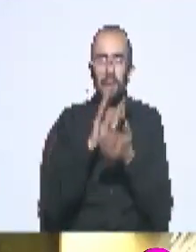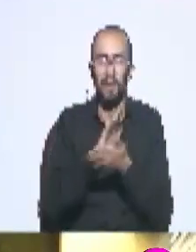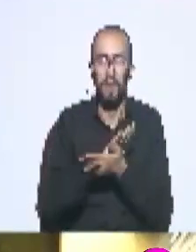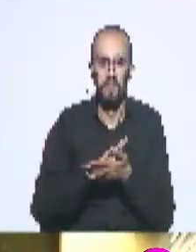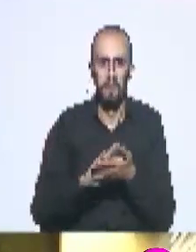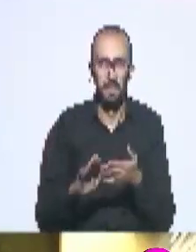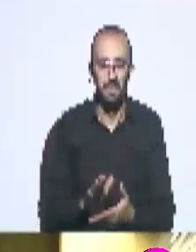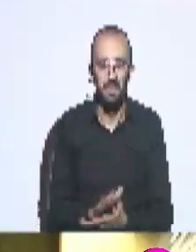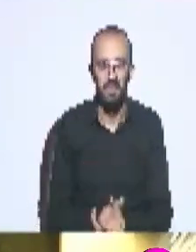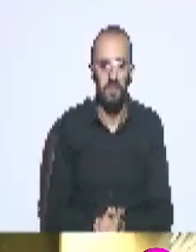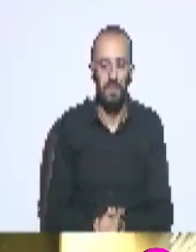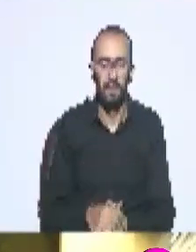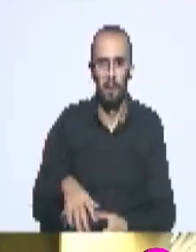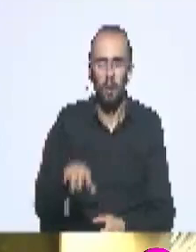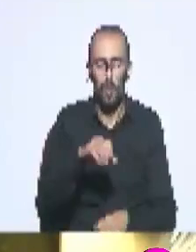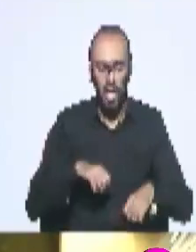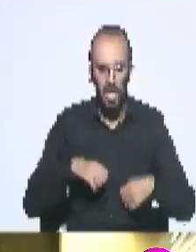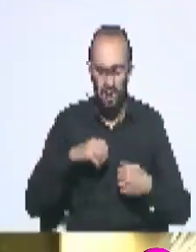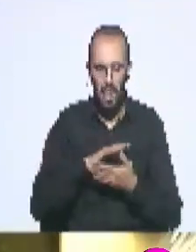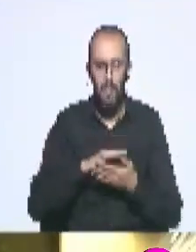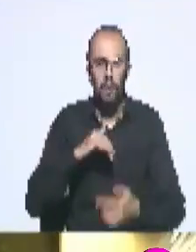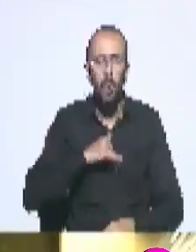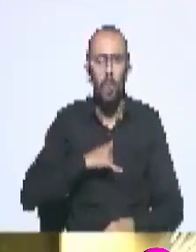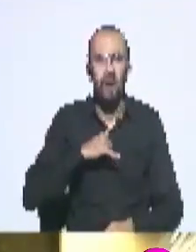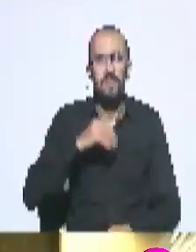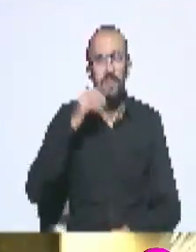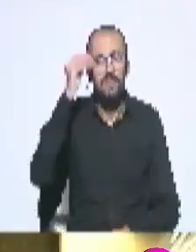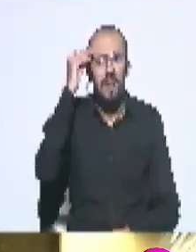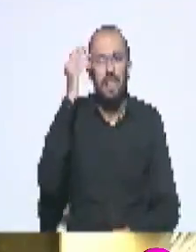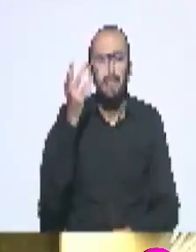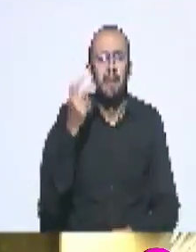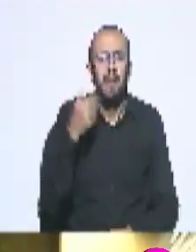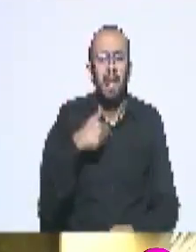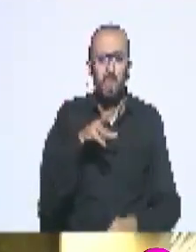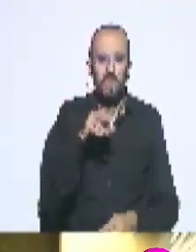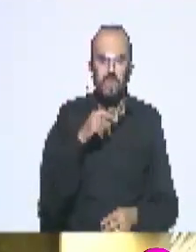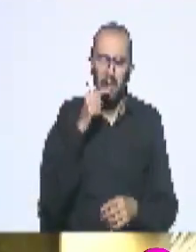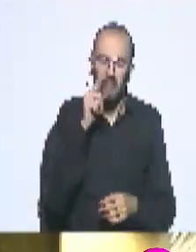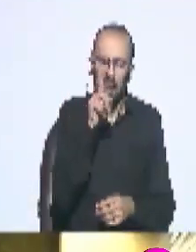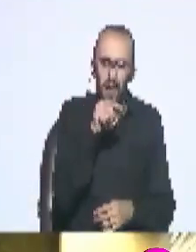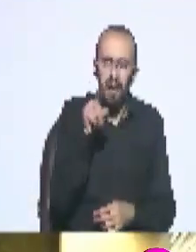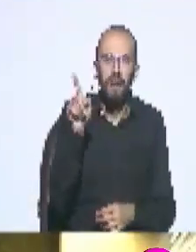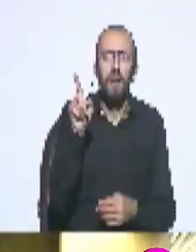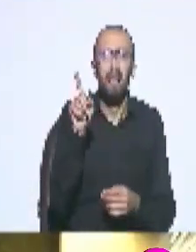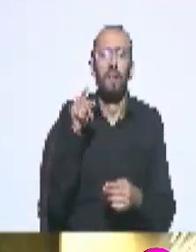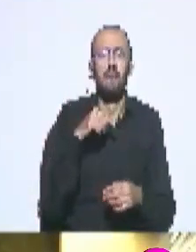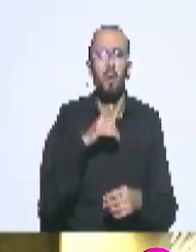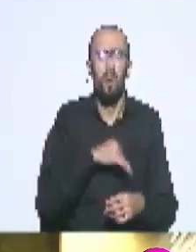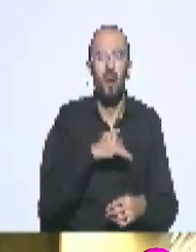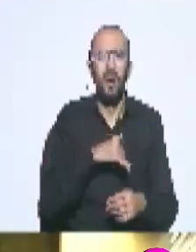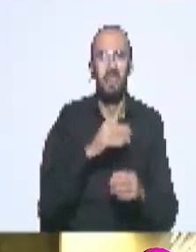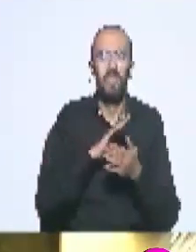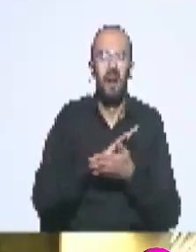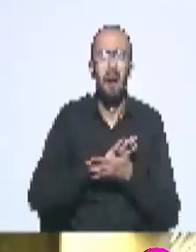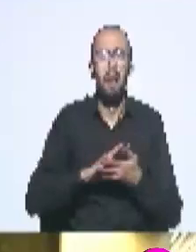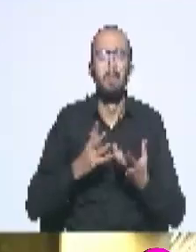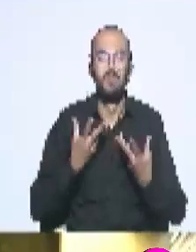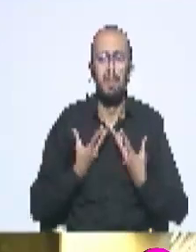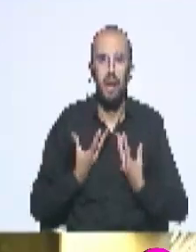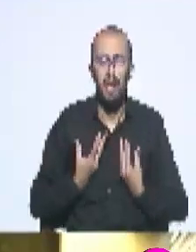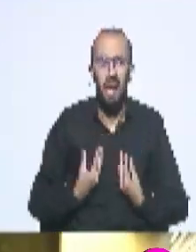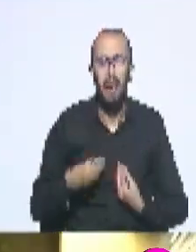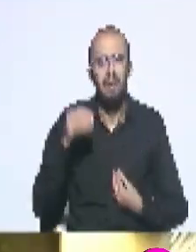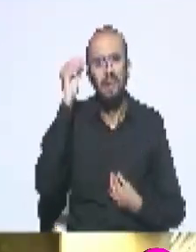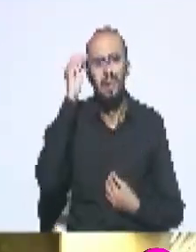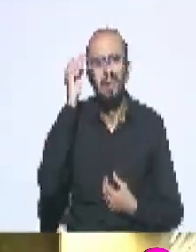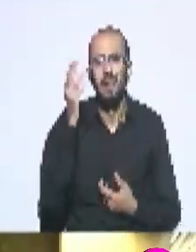السلام جوه نفسنا ازاي ازاي نقدر ان احنا نحقق المعادله دي في حياتنا عموما يعني كل واحد في السنه